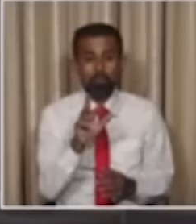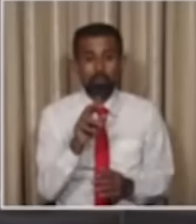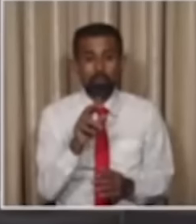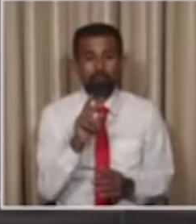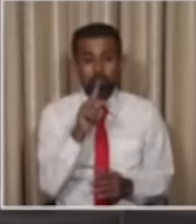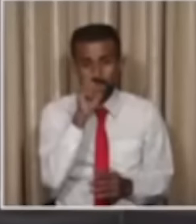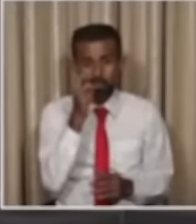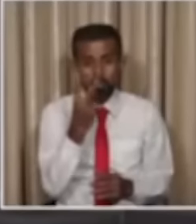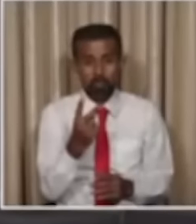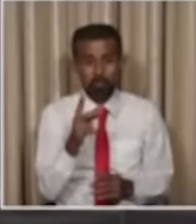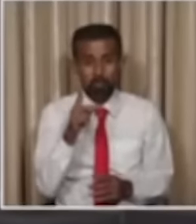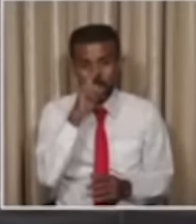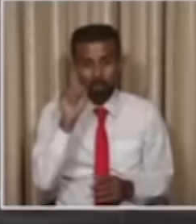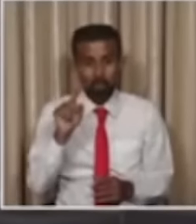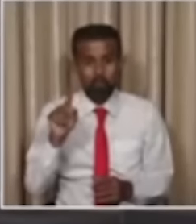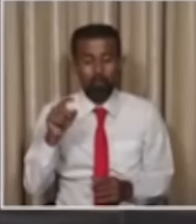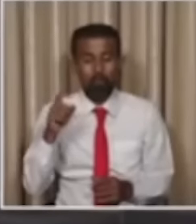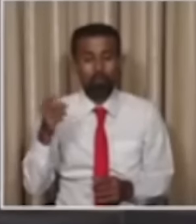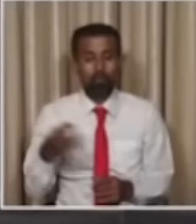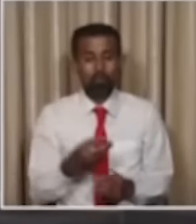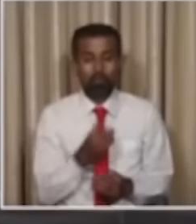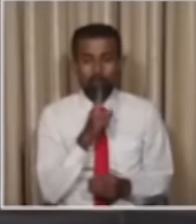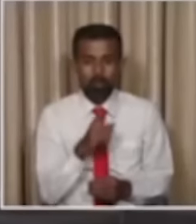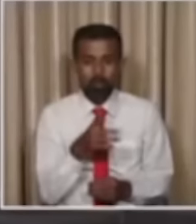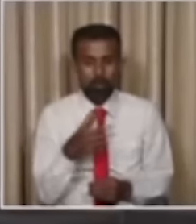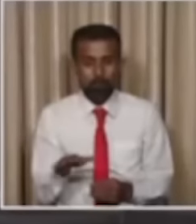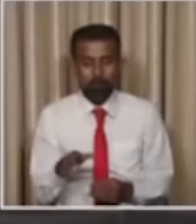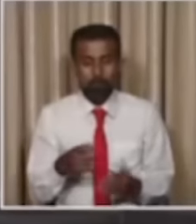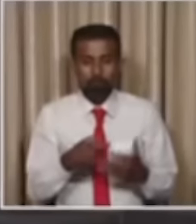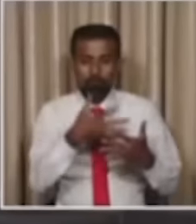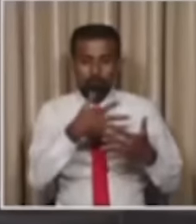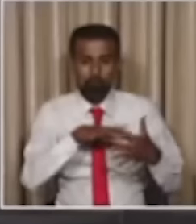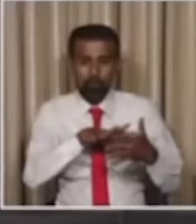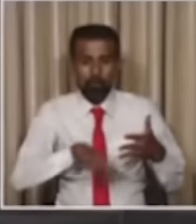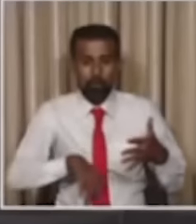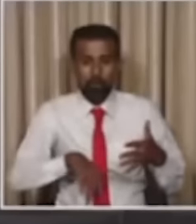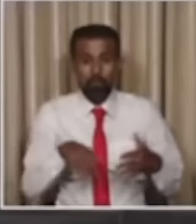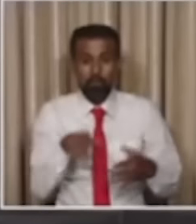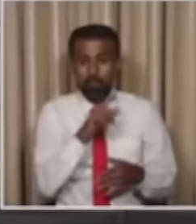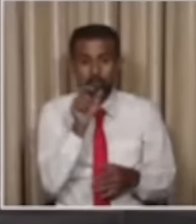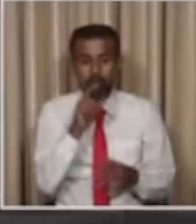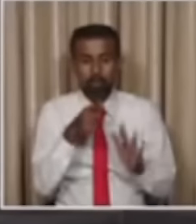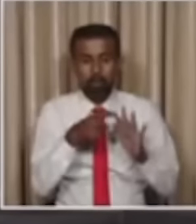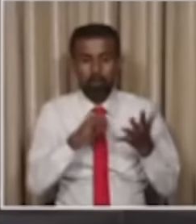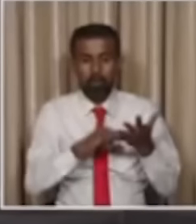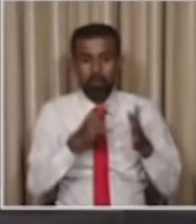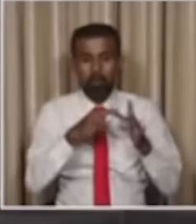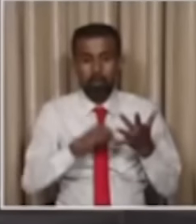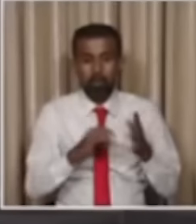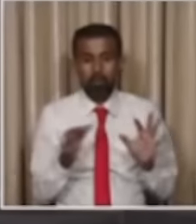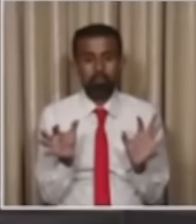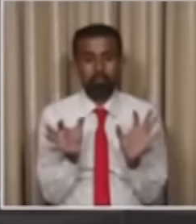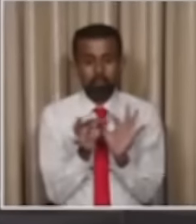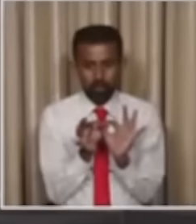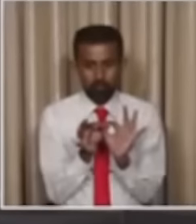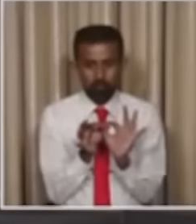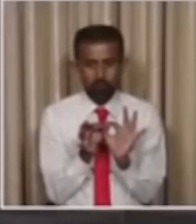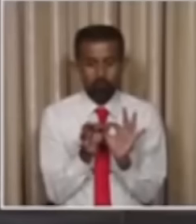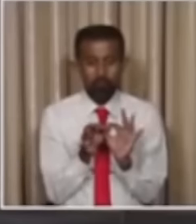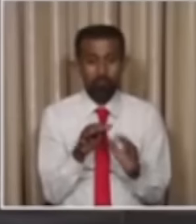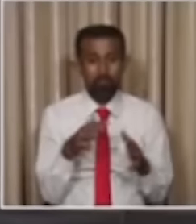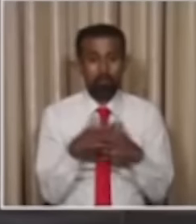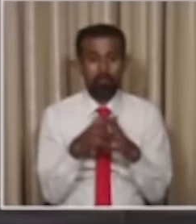2019-2011 වන දින වාර්තා කර ඇත. එම වාර්තාවේ ඉහත සඳහන් පුද්ගලයා IS සංවිධානයට සම්බන්ධ සමාජ